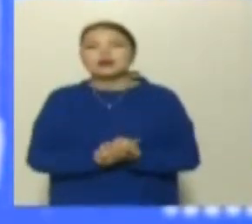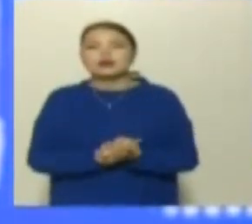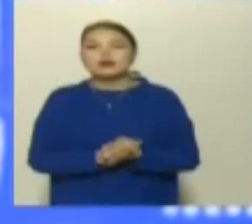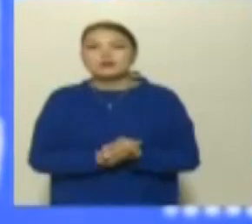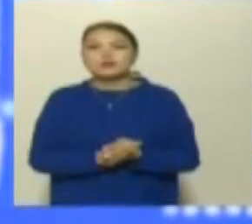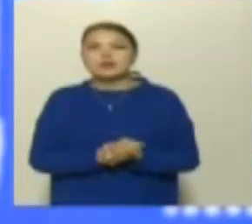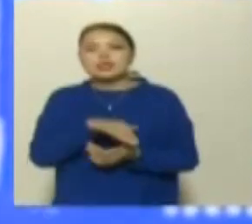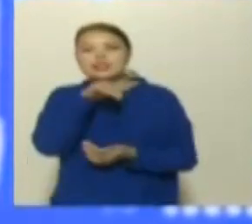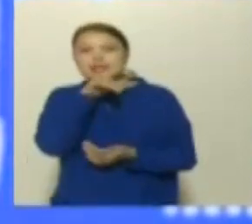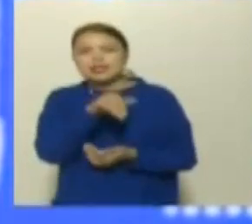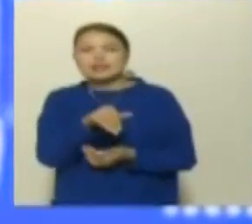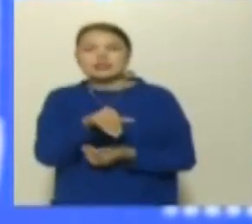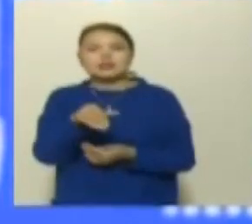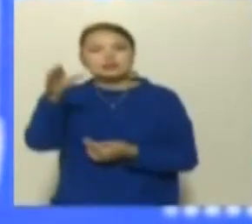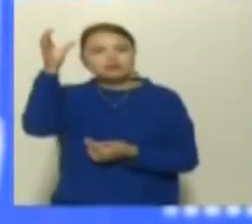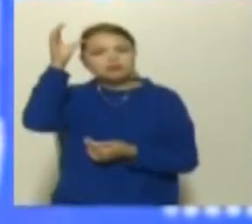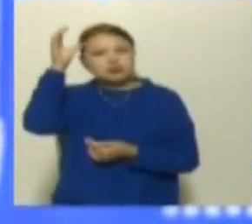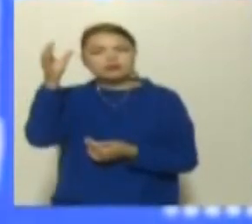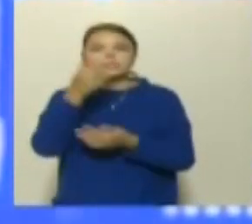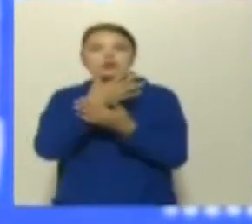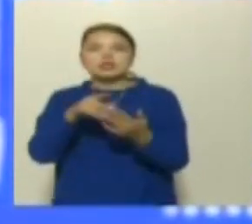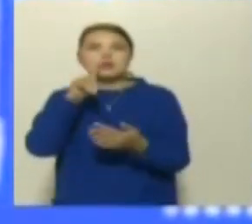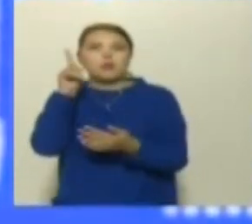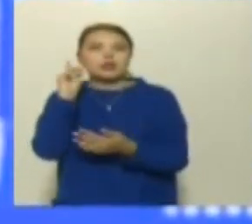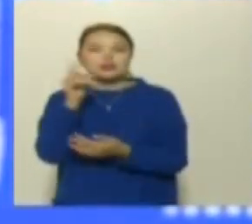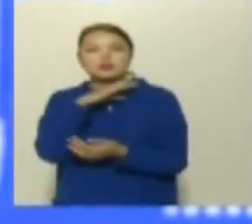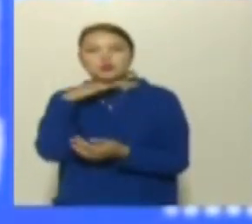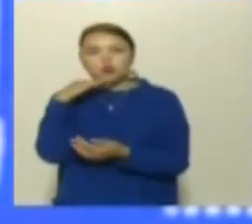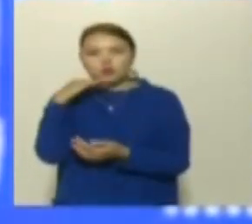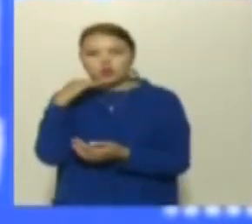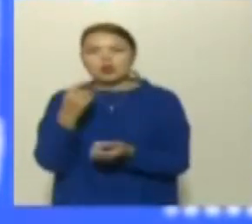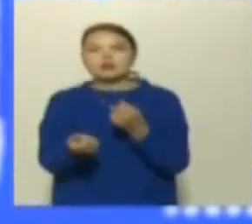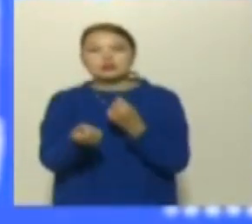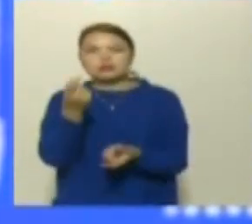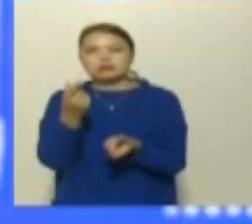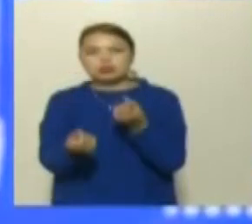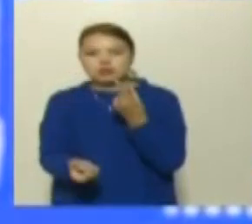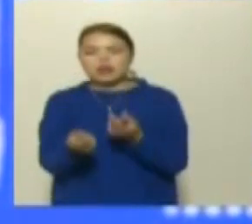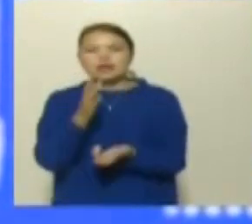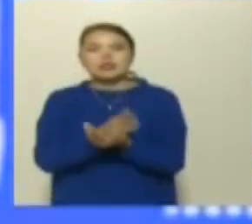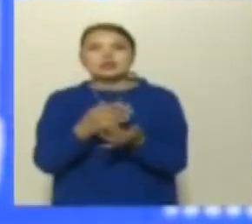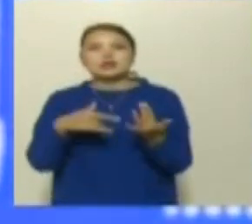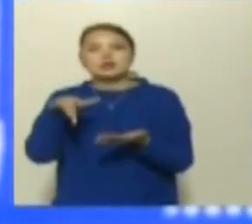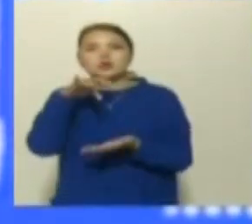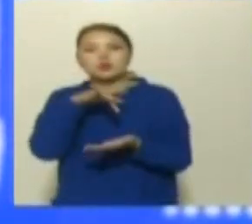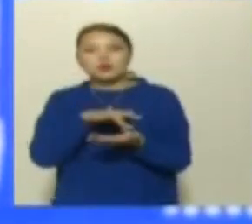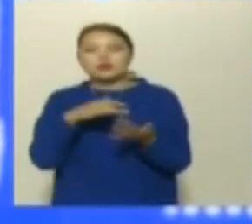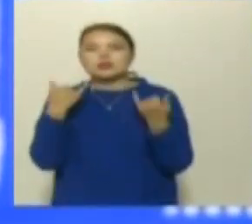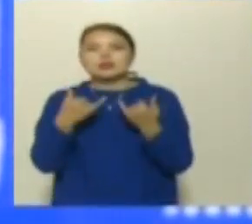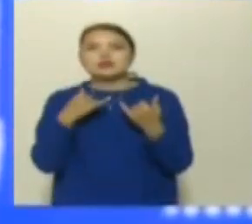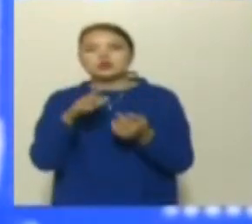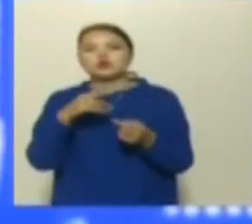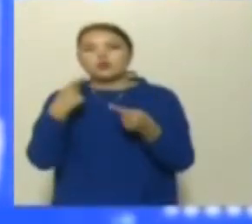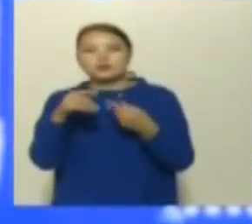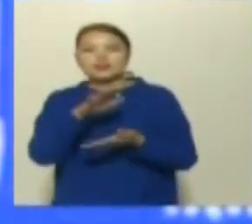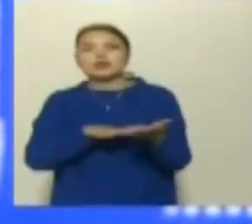Талантты, дарынды жастарымыз да көбейді. Сондықтан да қаламыздың одан әрі